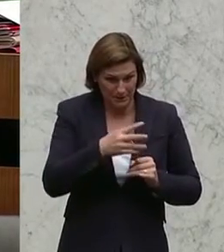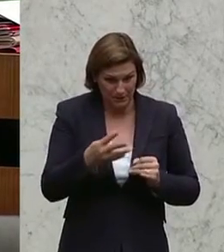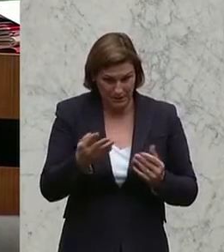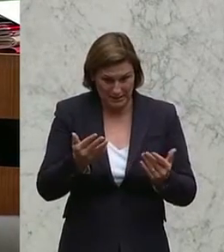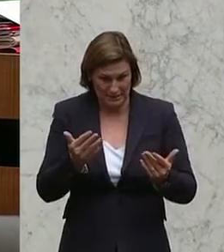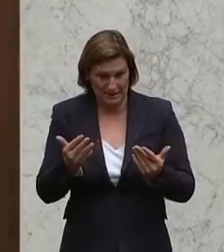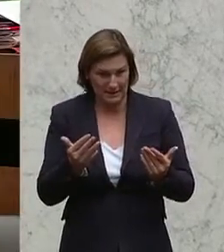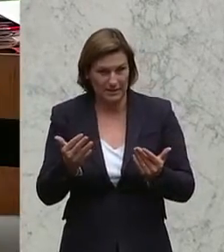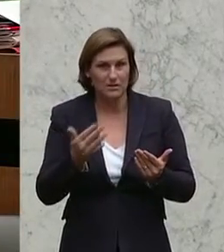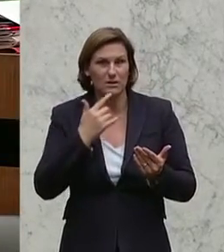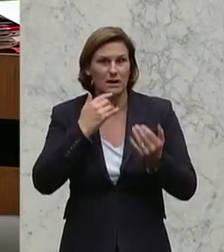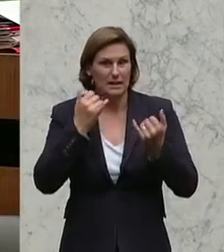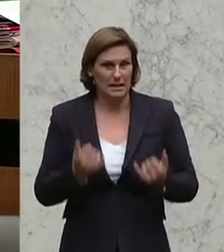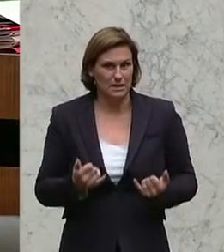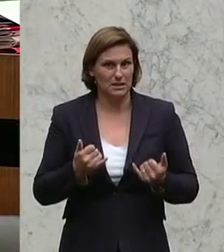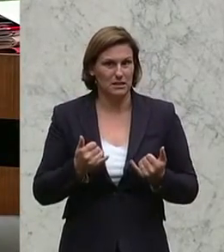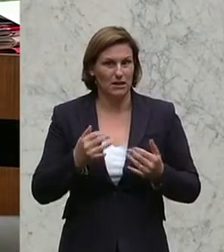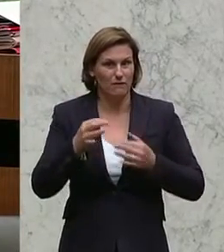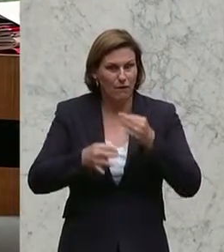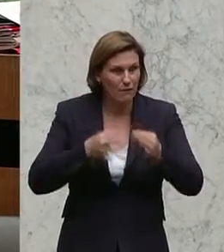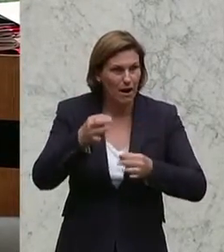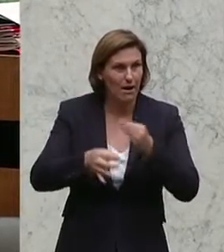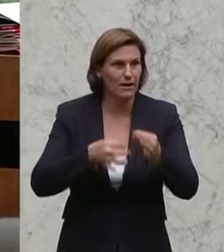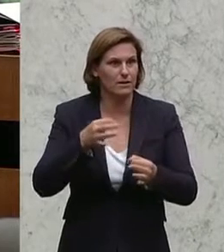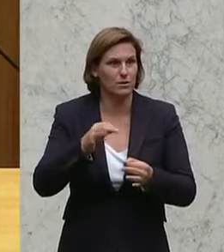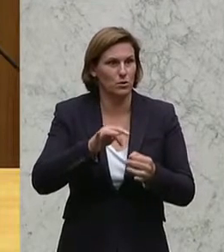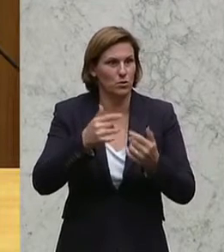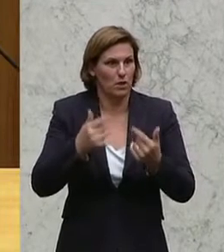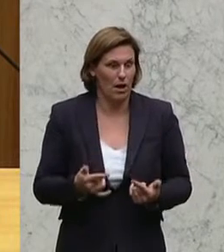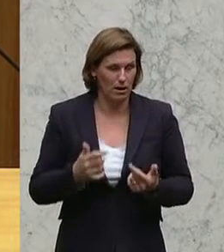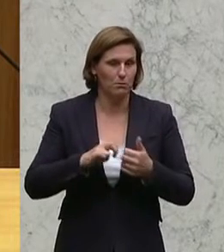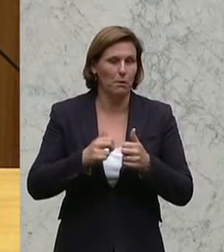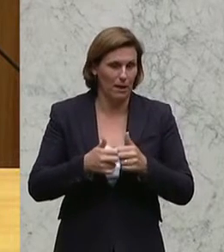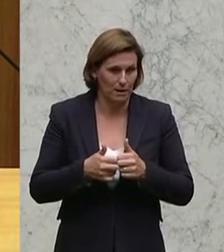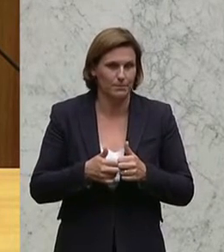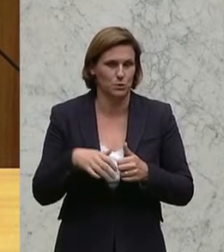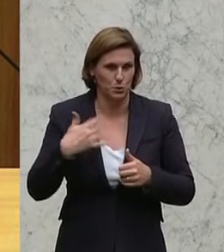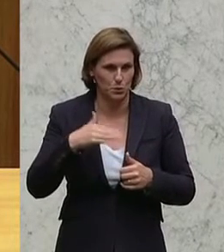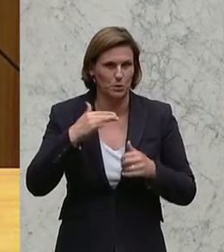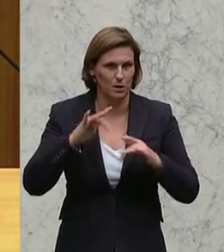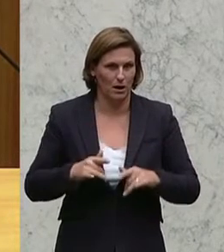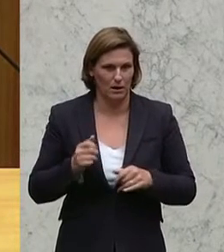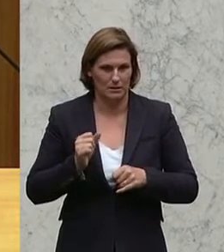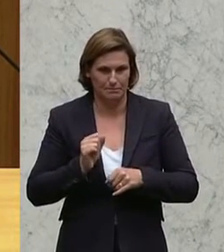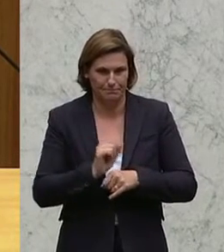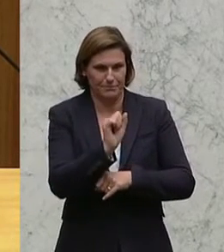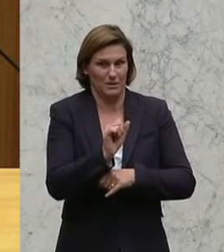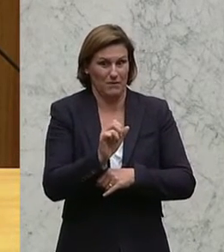zählt, führt dazu, dass diese Verfahren grundsätzlich problematisch sind. Der Einwand